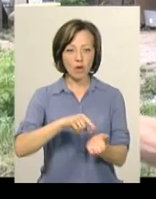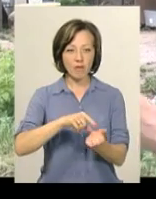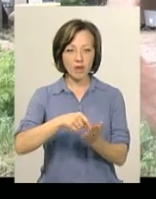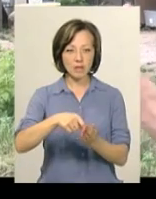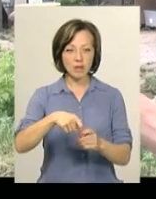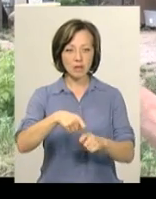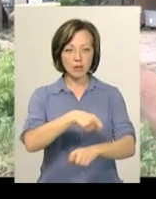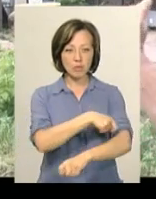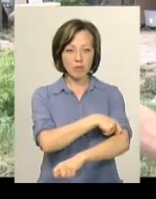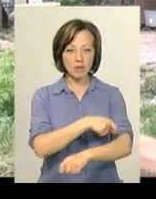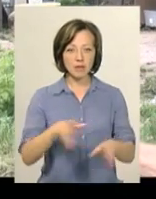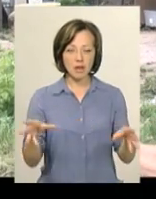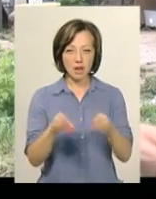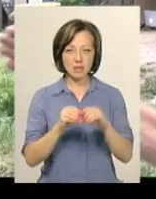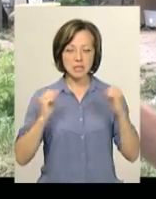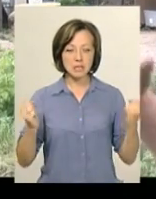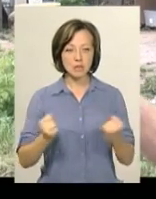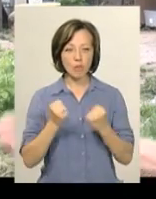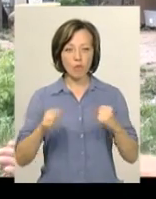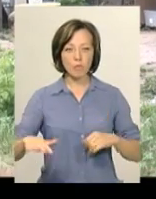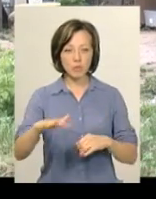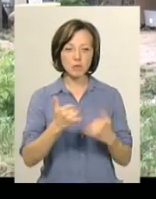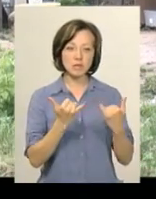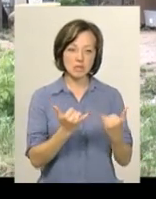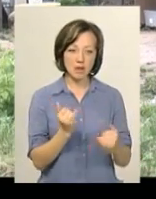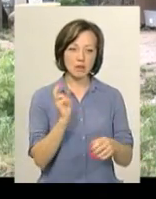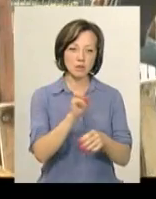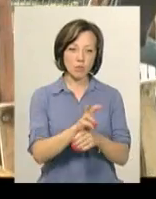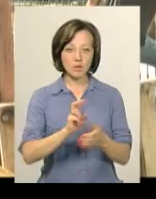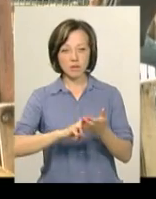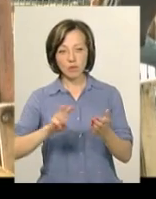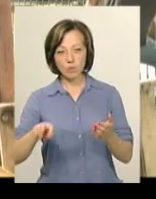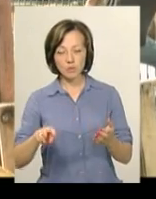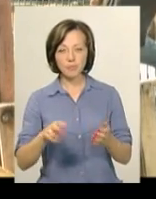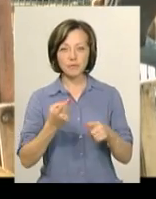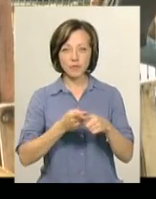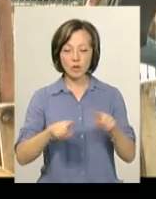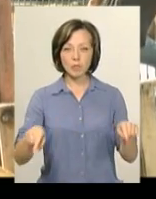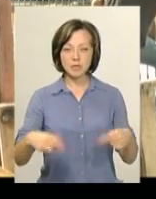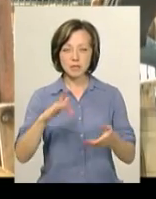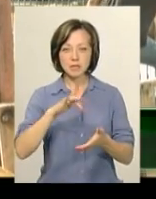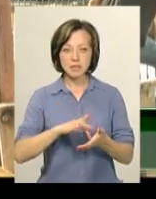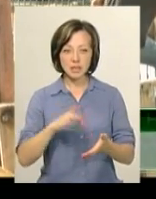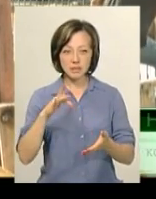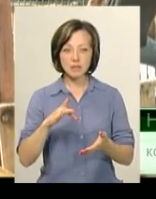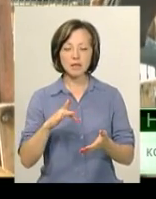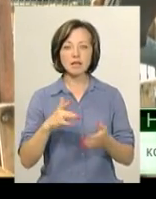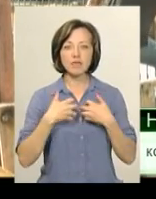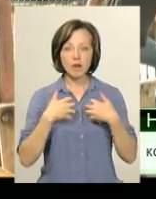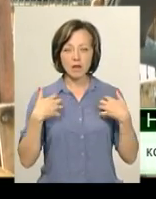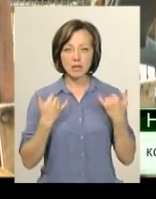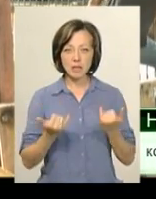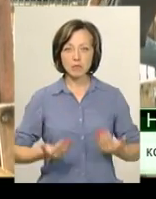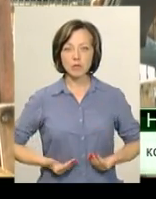це разом з зимовим приміщенням, де вони можуть і зараз заходити, і виходити. В реабілітаційному центрі для диких тварин Сергія Пальохіна